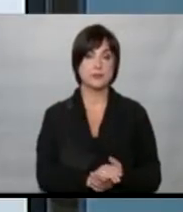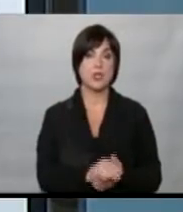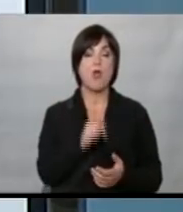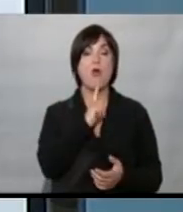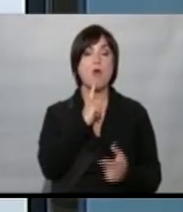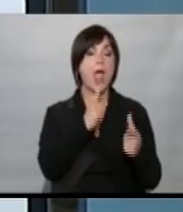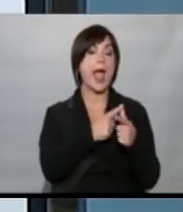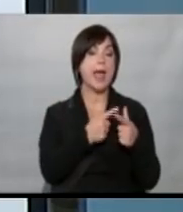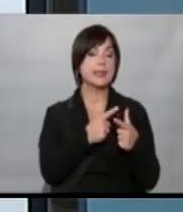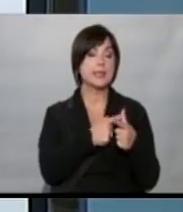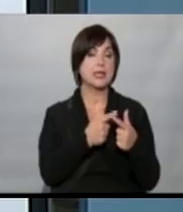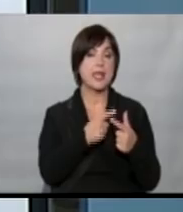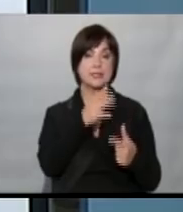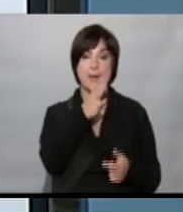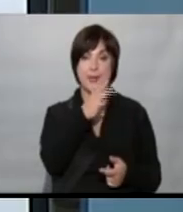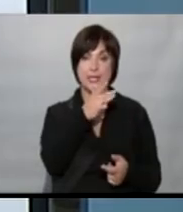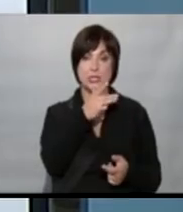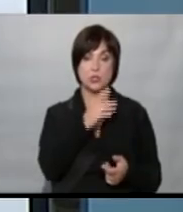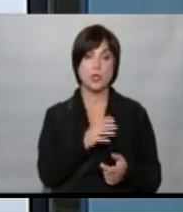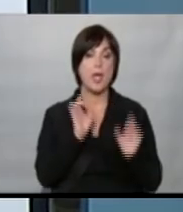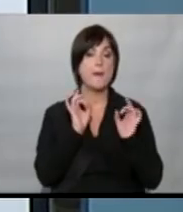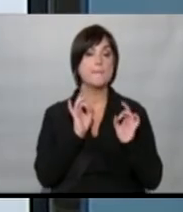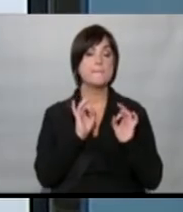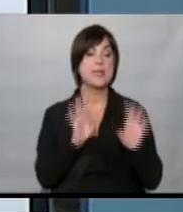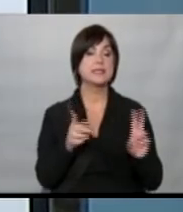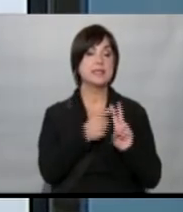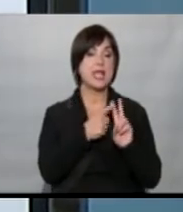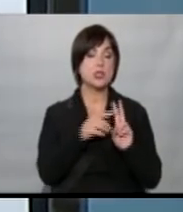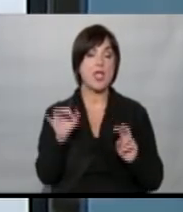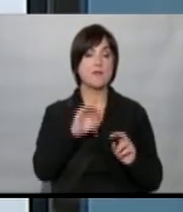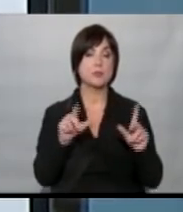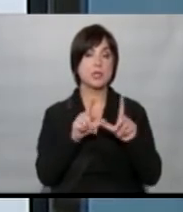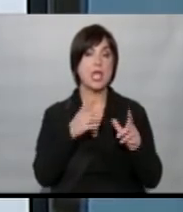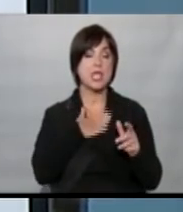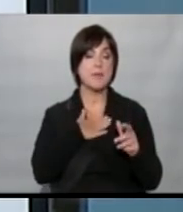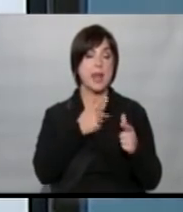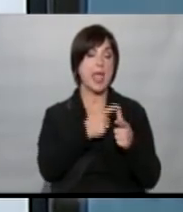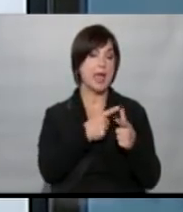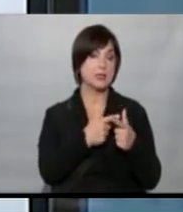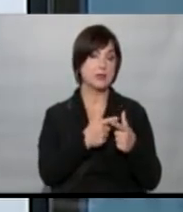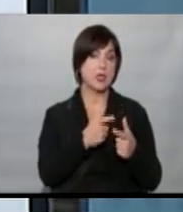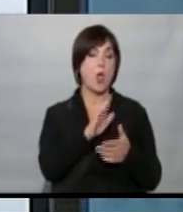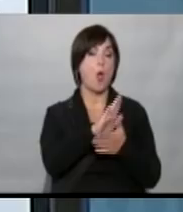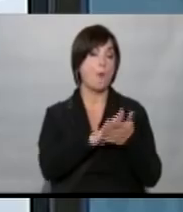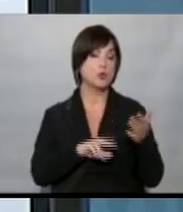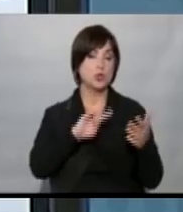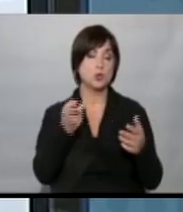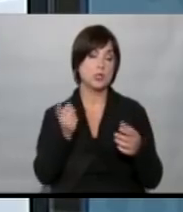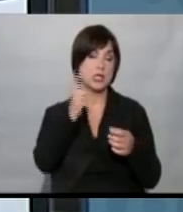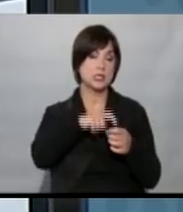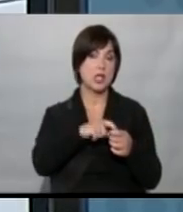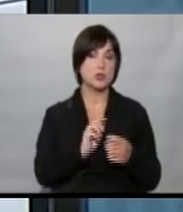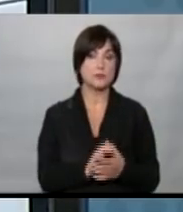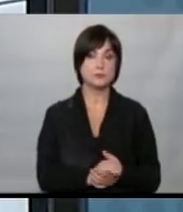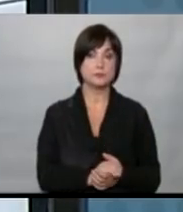Која е алтернативата за Македонија? Без НАТО, без Европската Унија. Има ли алтернатива? Почнете, па ќе се надоврзаме и другите.